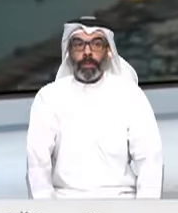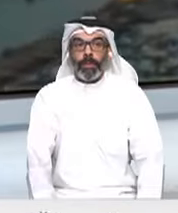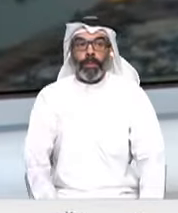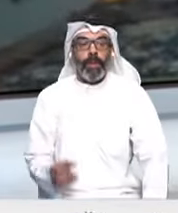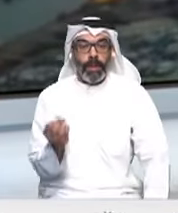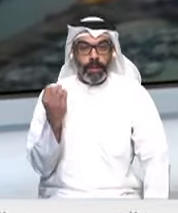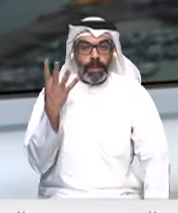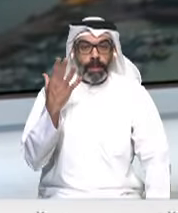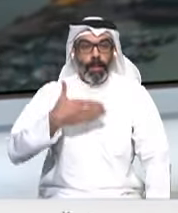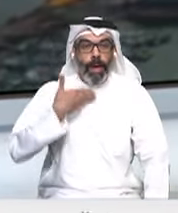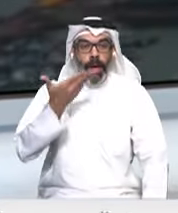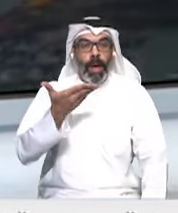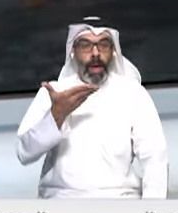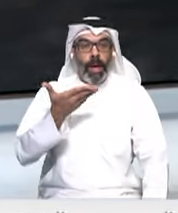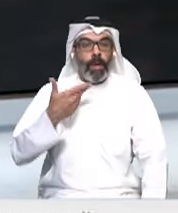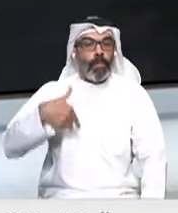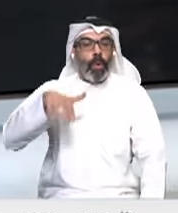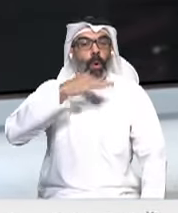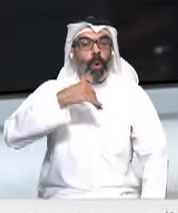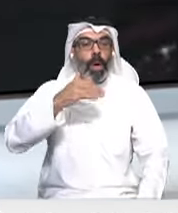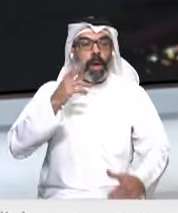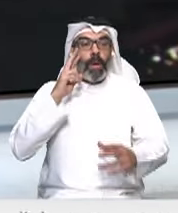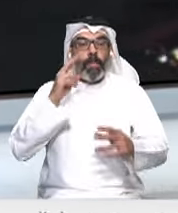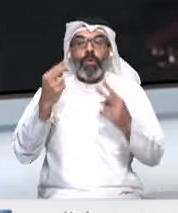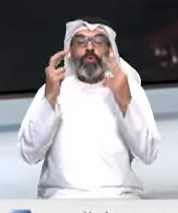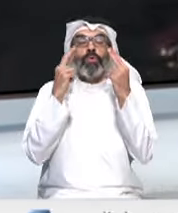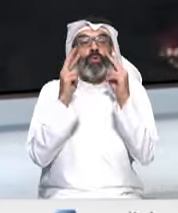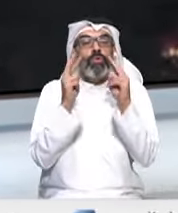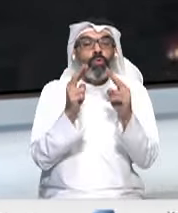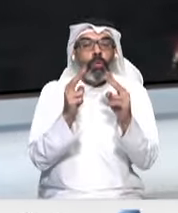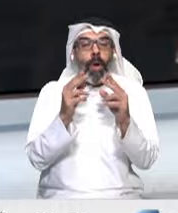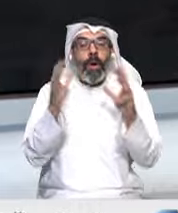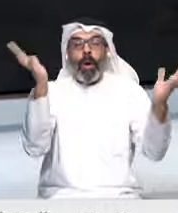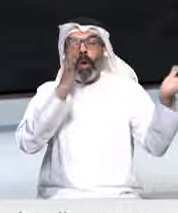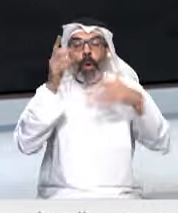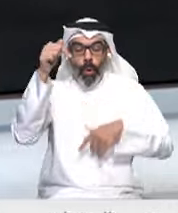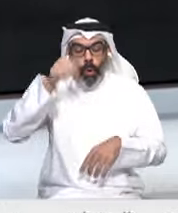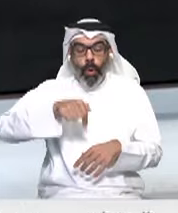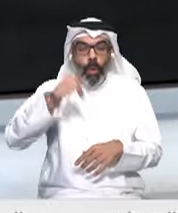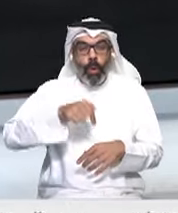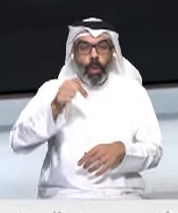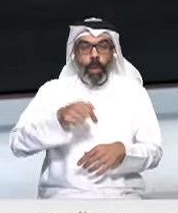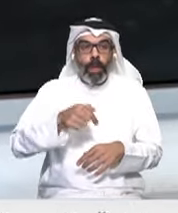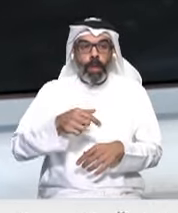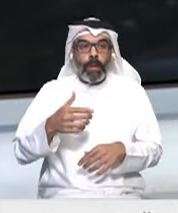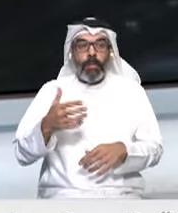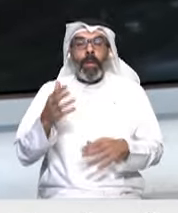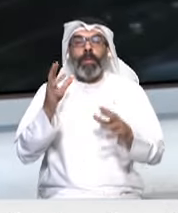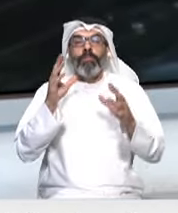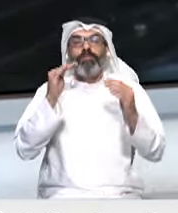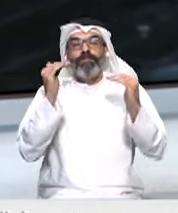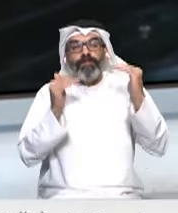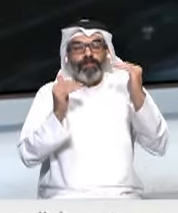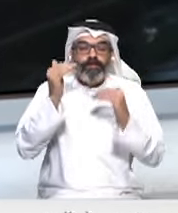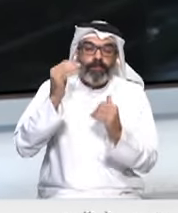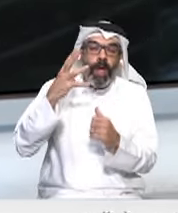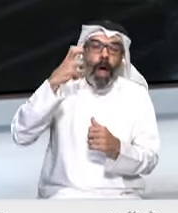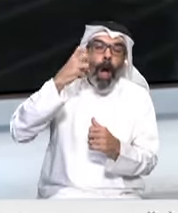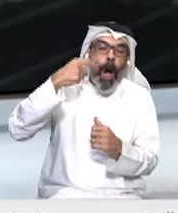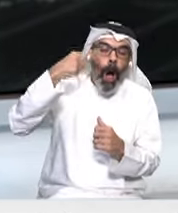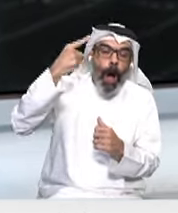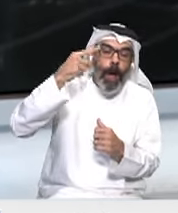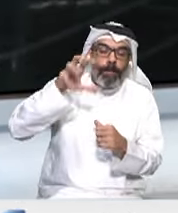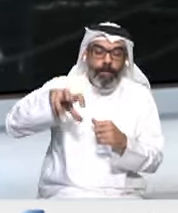صباحكم الله بالخير أعزائي المشاهدين في نشرتنا الجوية لهذا اليوم. أجواءنا لا تزال أجواء معتدلة تميل إلى الحرارة في بعض